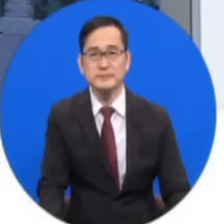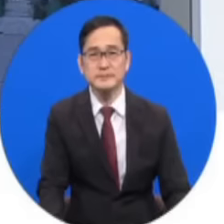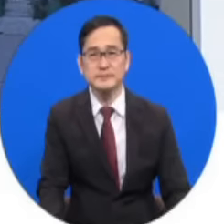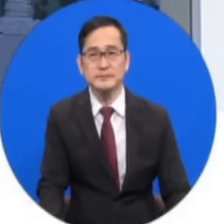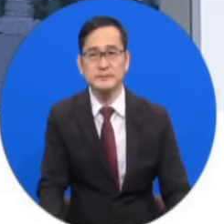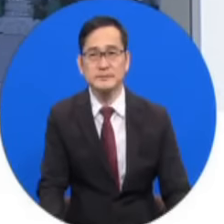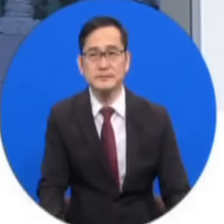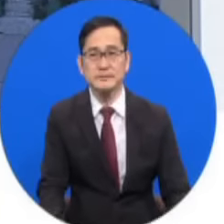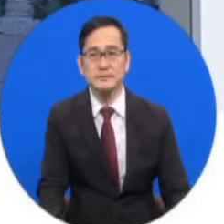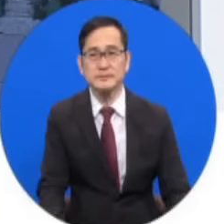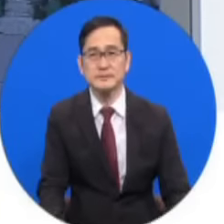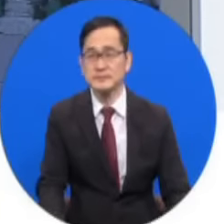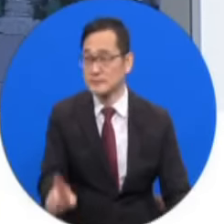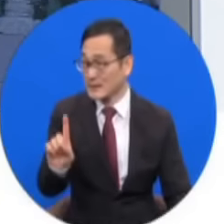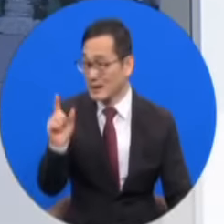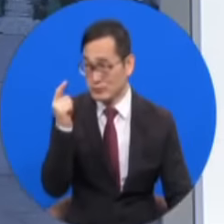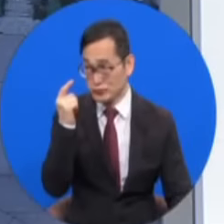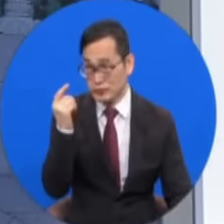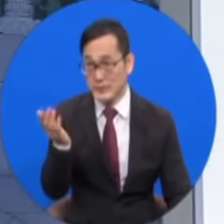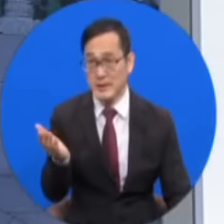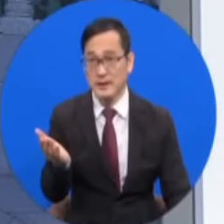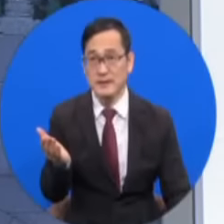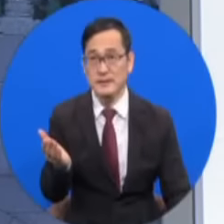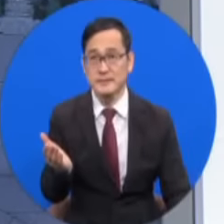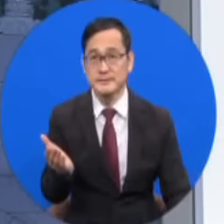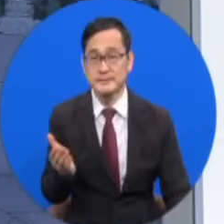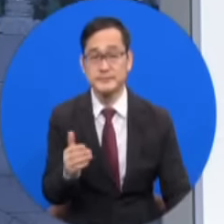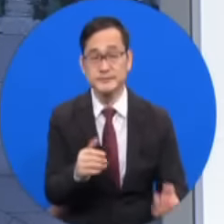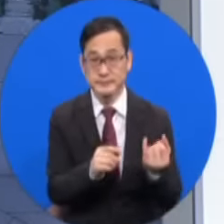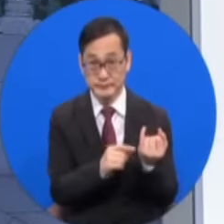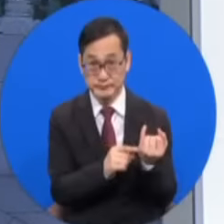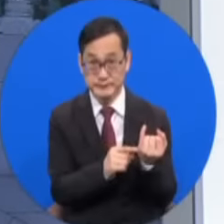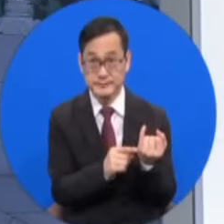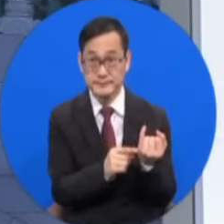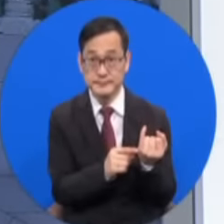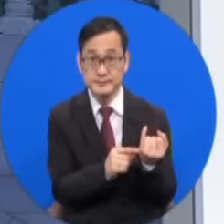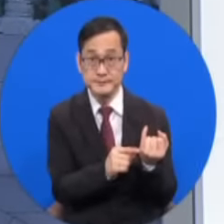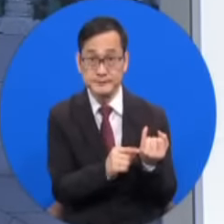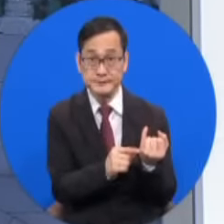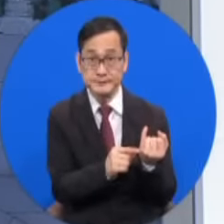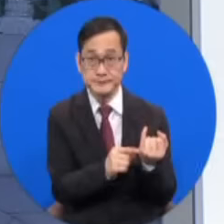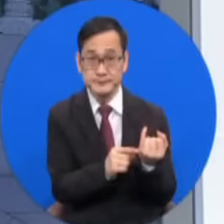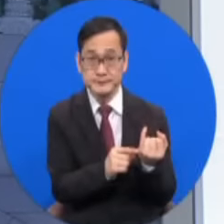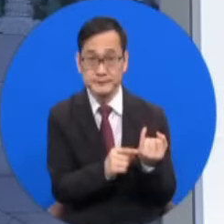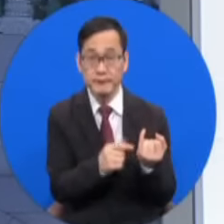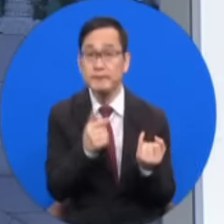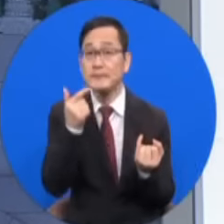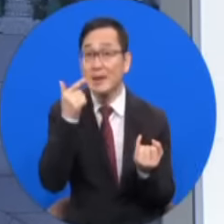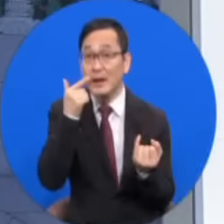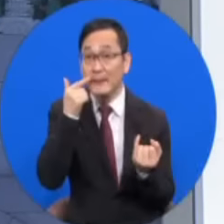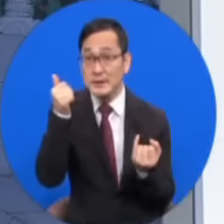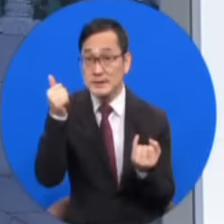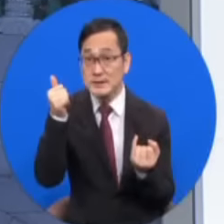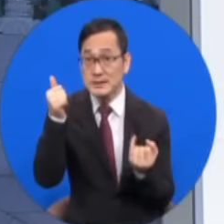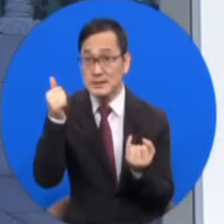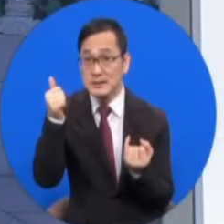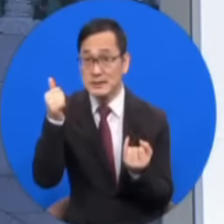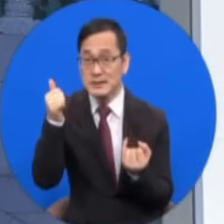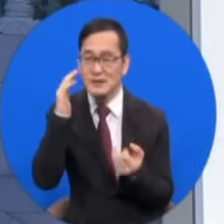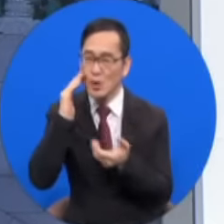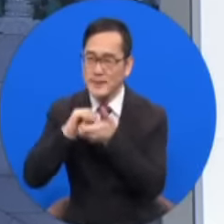가지만 더 다시 확인 드릴게요 문다 씨가 아버지 문재인 전 대통령의 청와대에